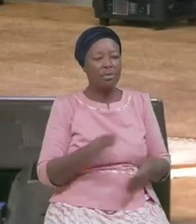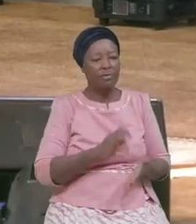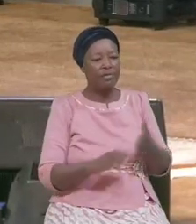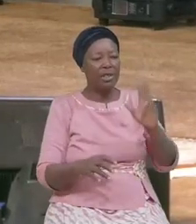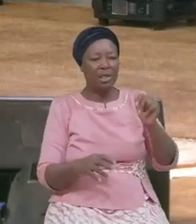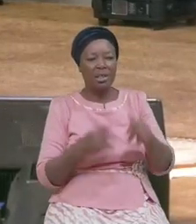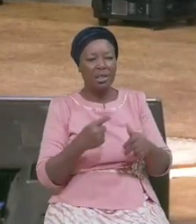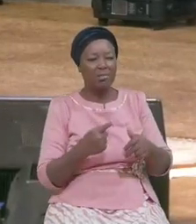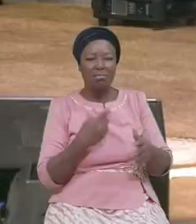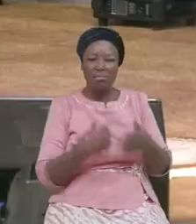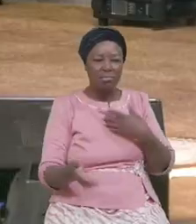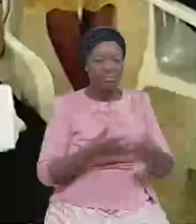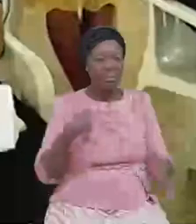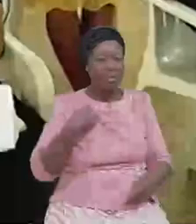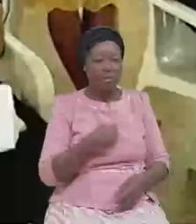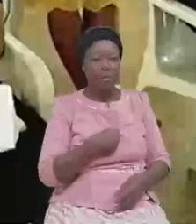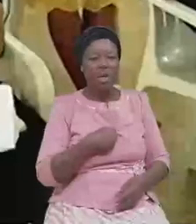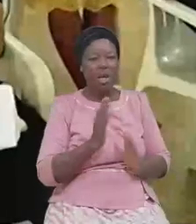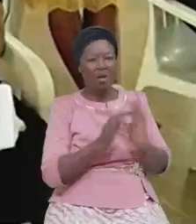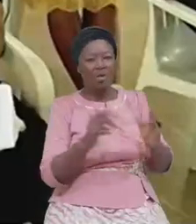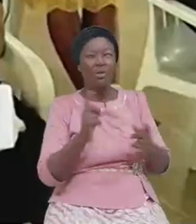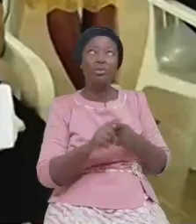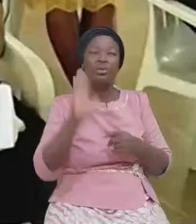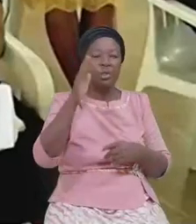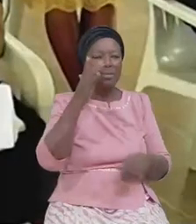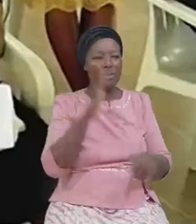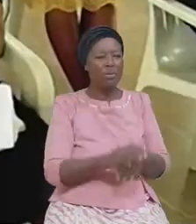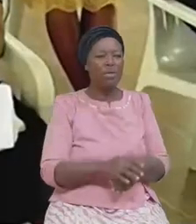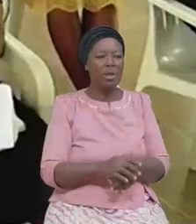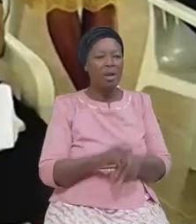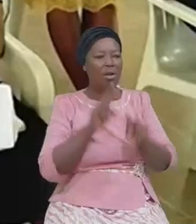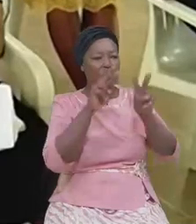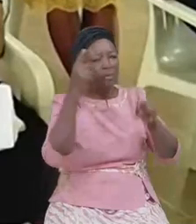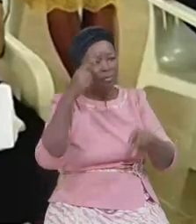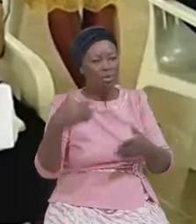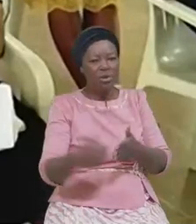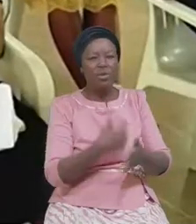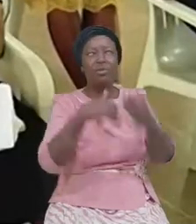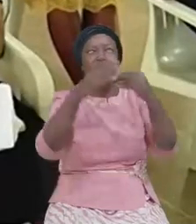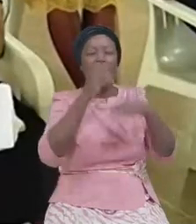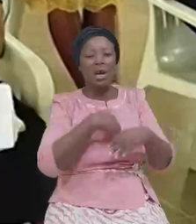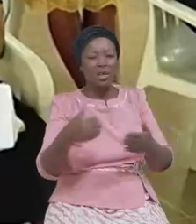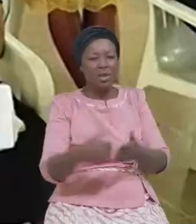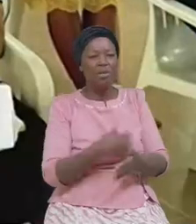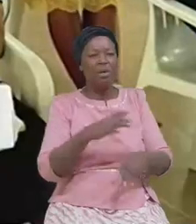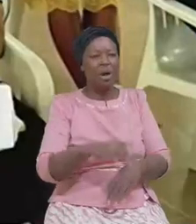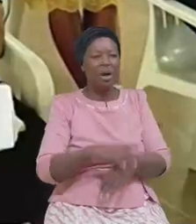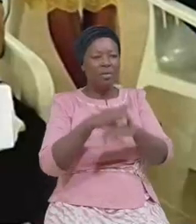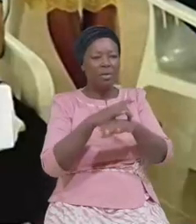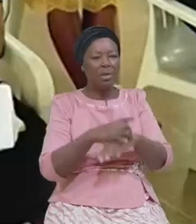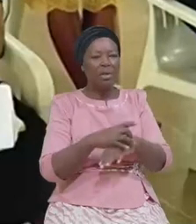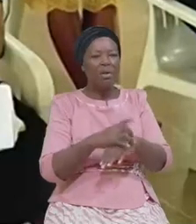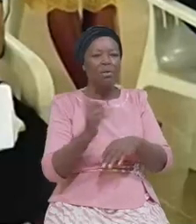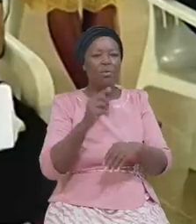nous attendons selon sa promesse de nouveaux cieux et une nouvelle terre où